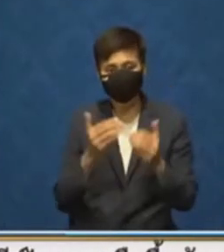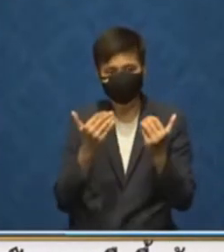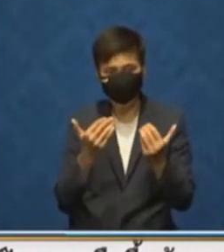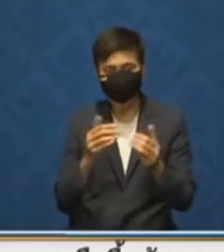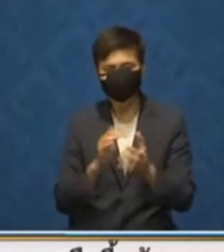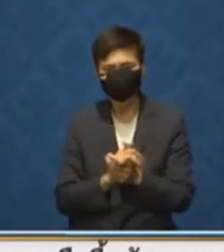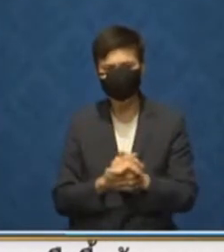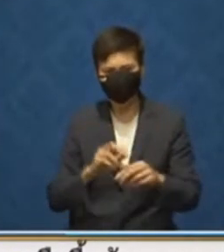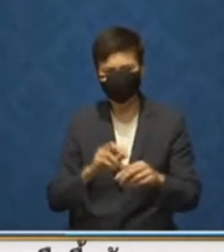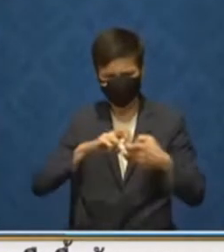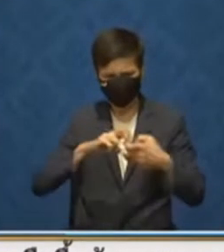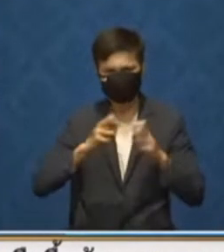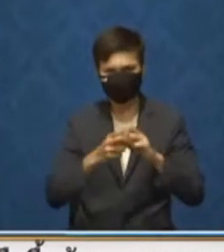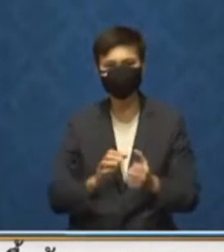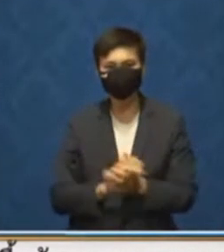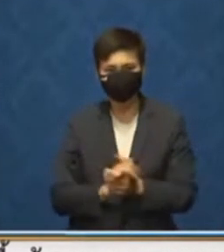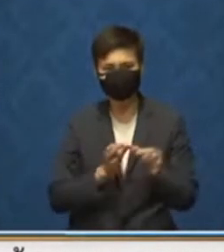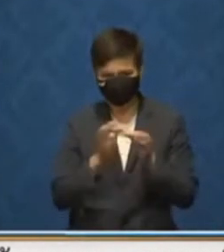ต่อเลยครับ